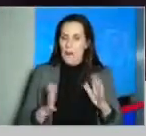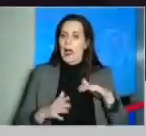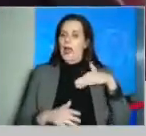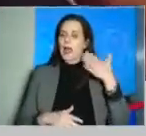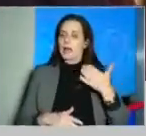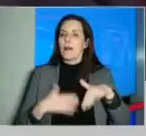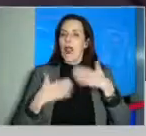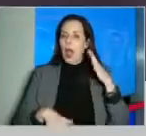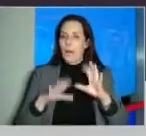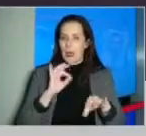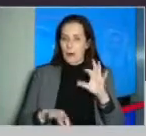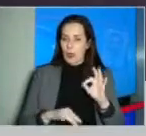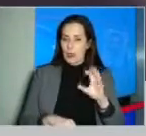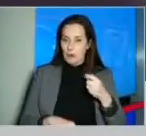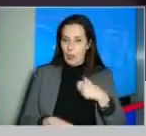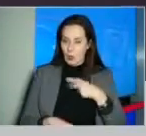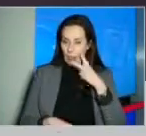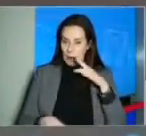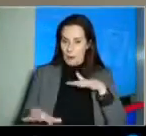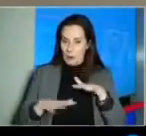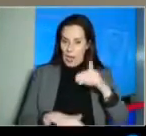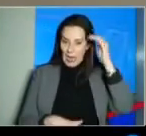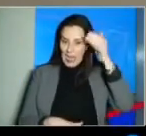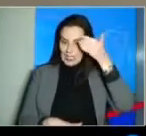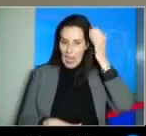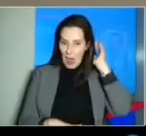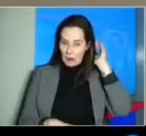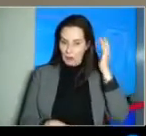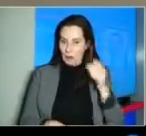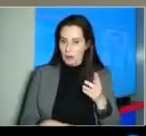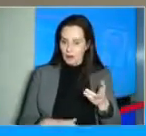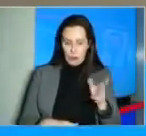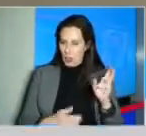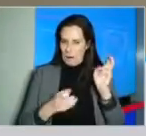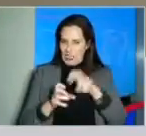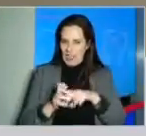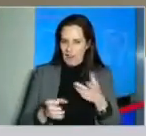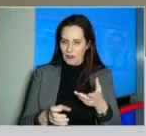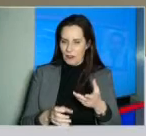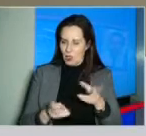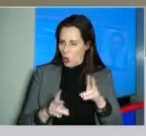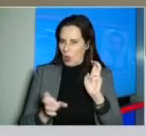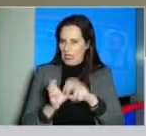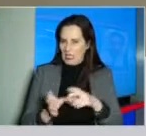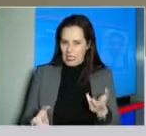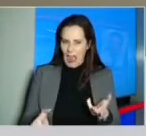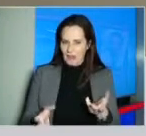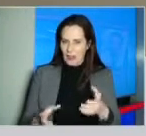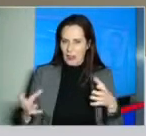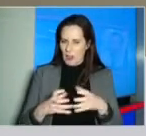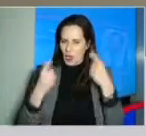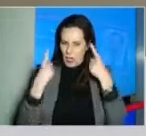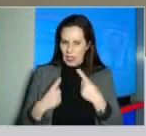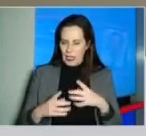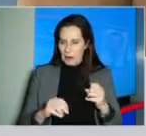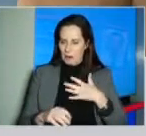ביום שלאחר הבחירות? האם אנחנו נראה את ממשלת גנץ ולפיד, שבלאו הכי מצטרפת, יכולות להצטרף מפלגות חרדיות,